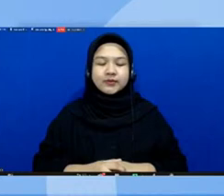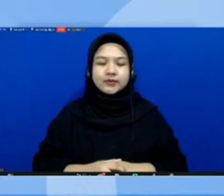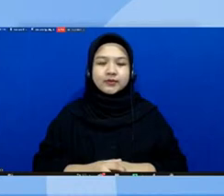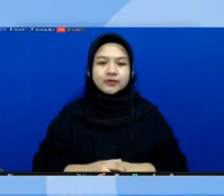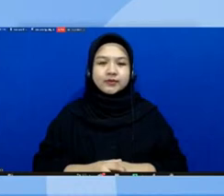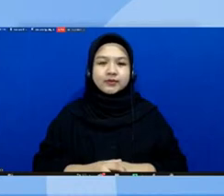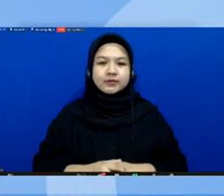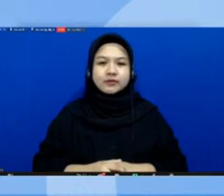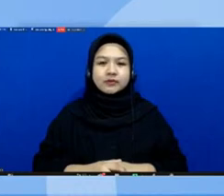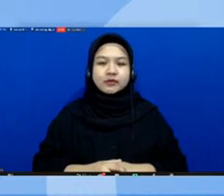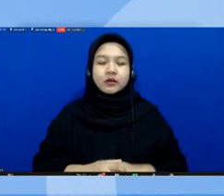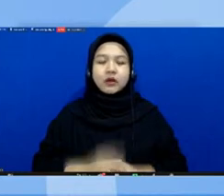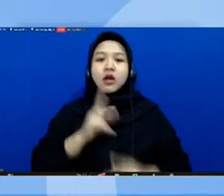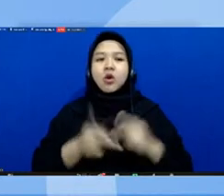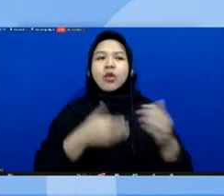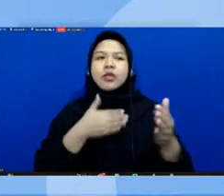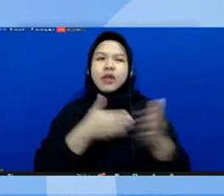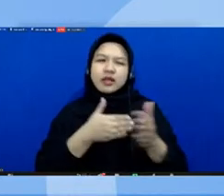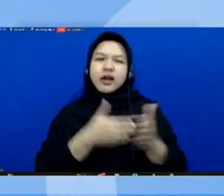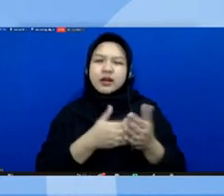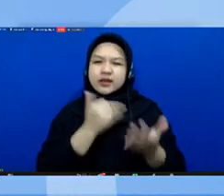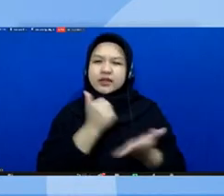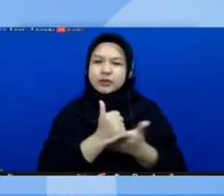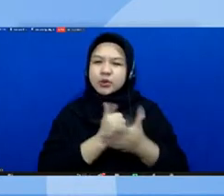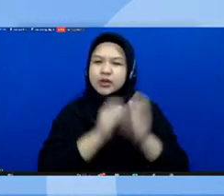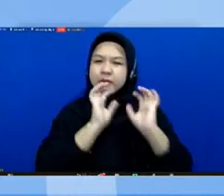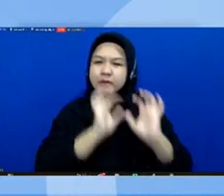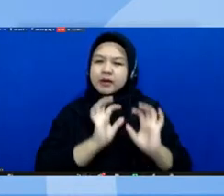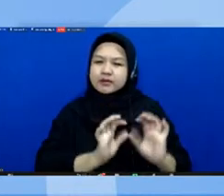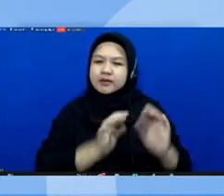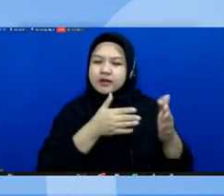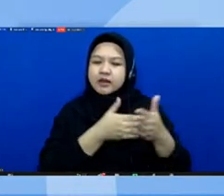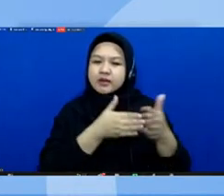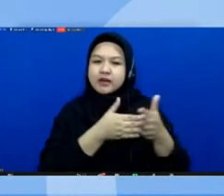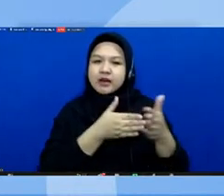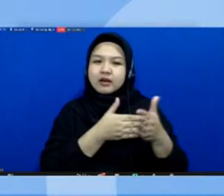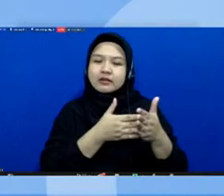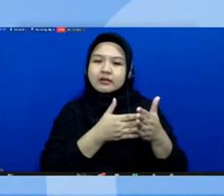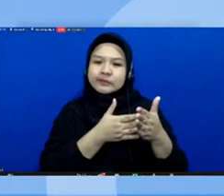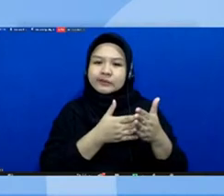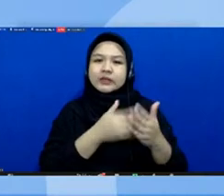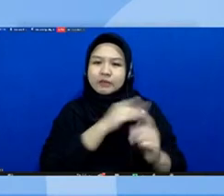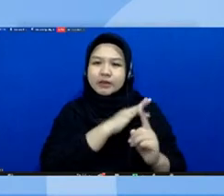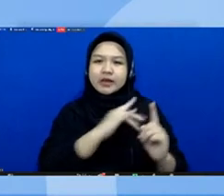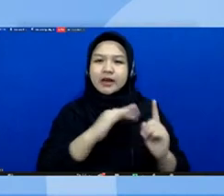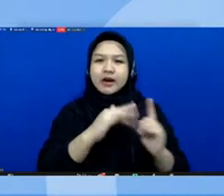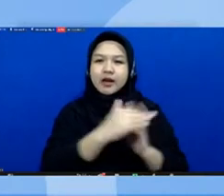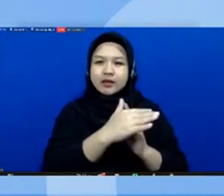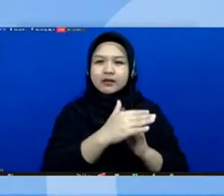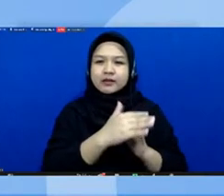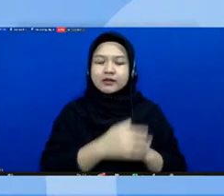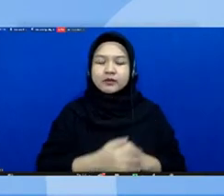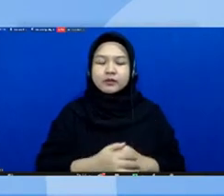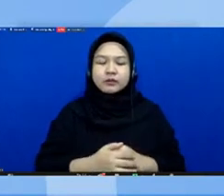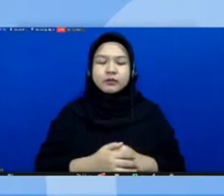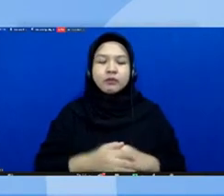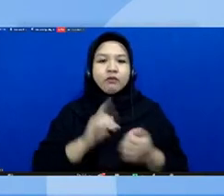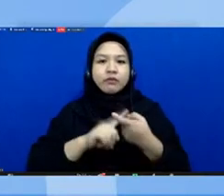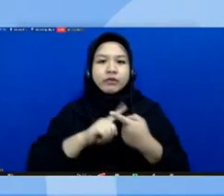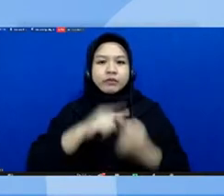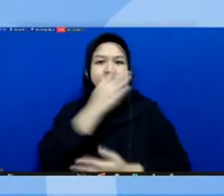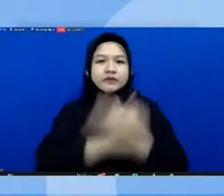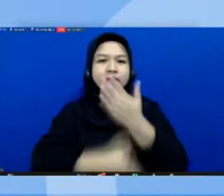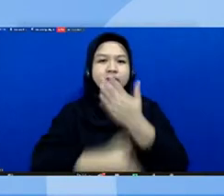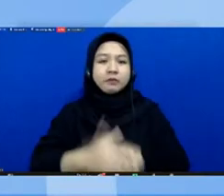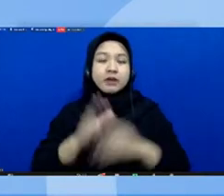Kalau untuk tantangannya sebenarnya lebih banyak ke aspek masyarakat. Jadi teman-teman di Fabel sendiri pada saat